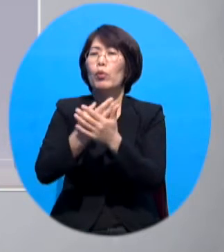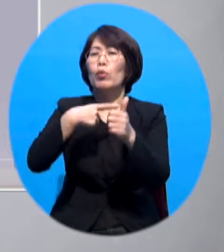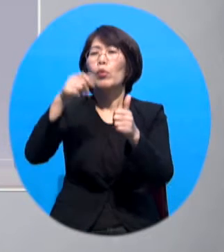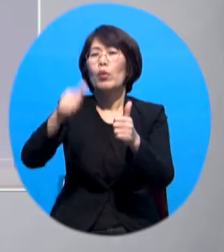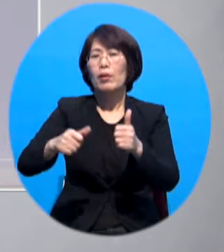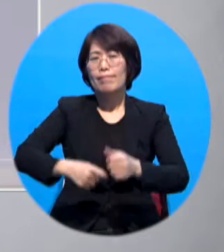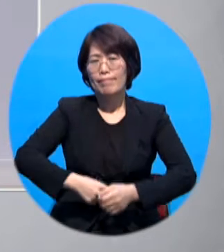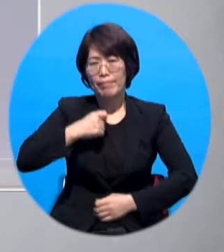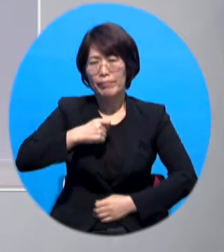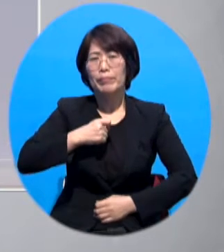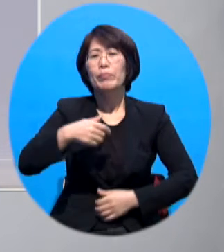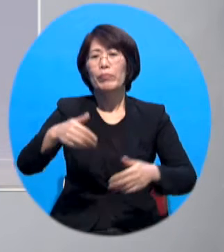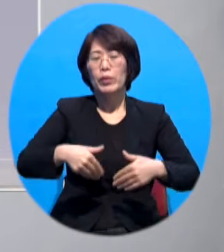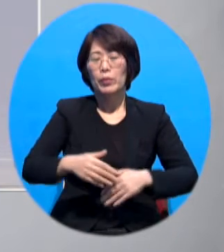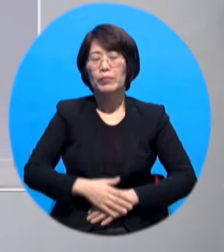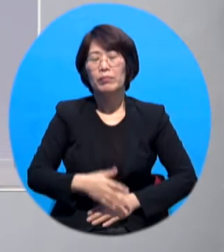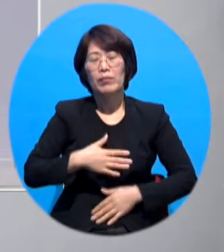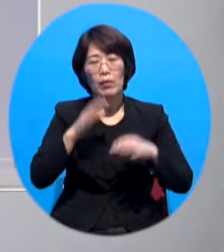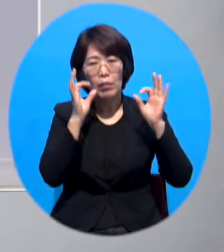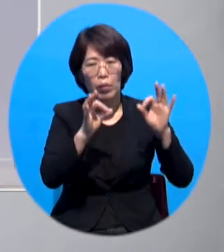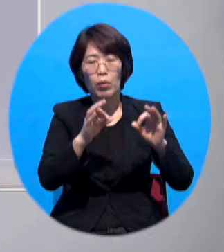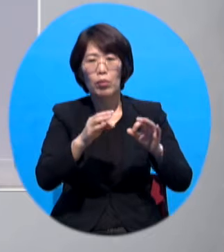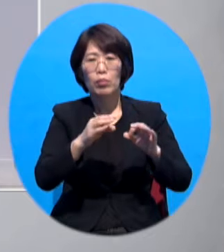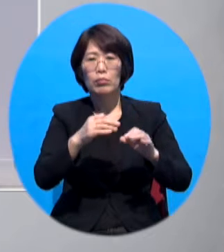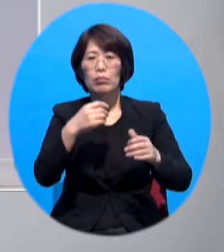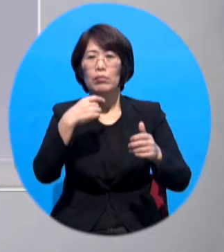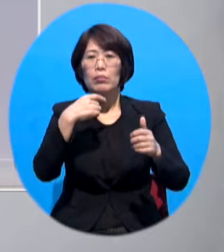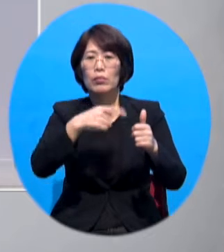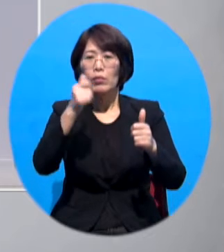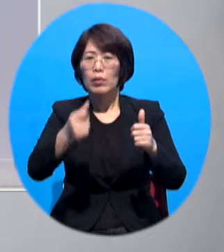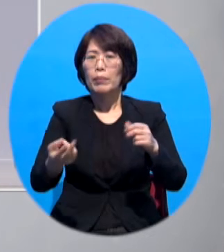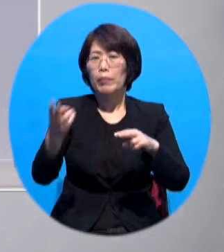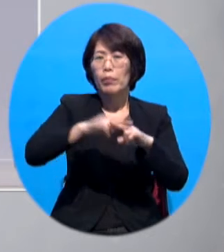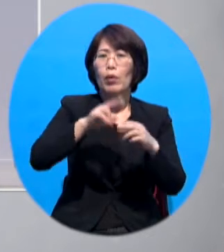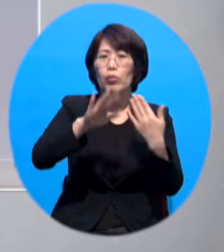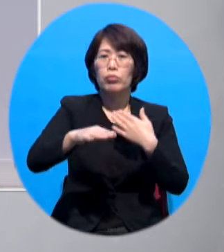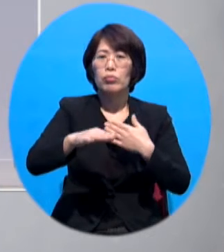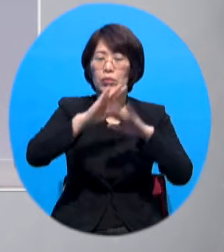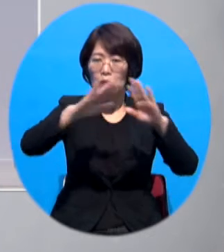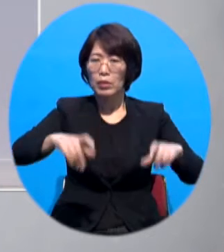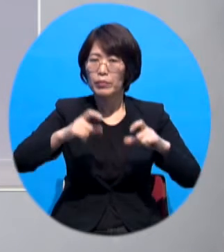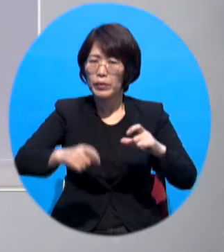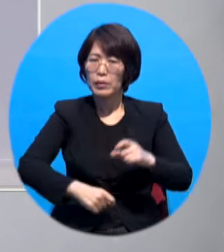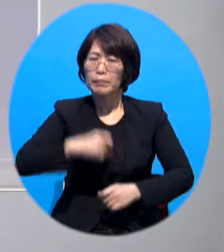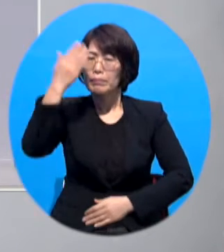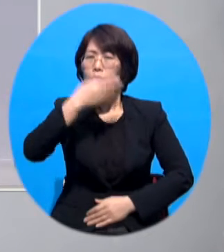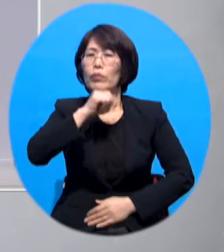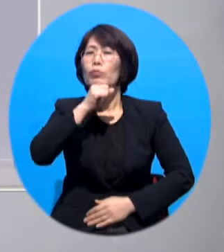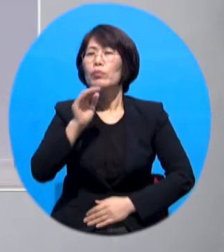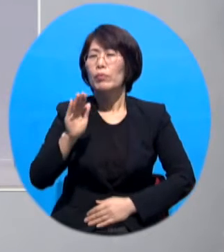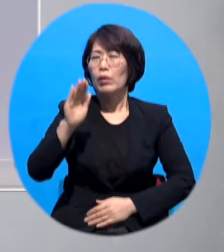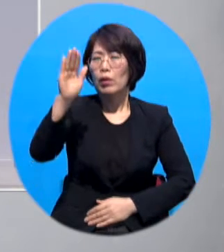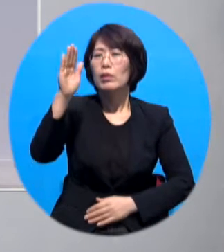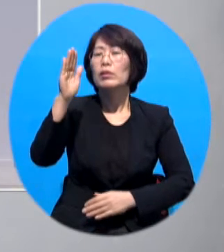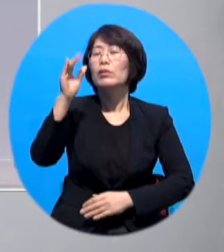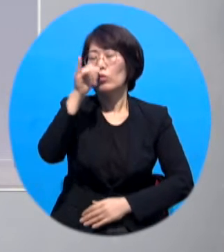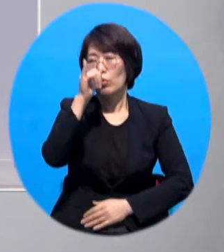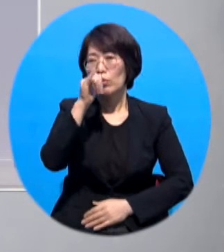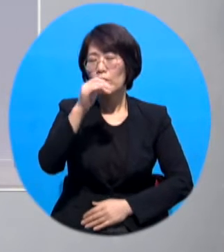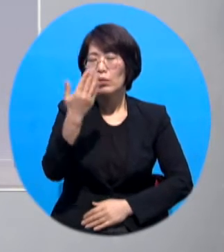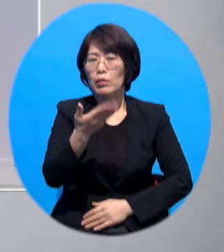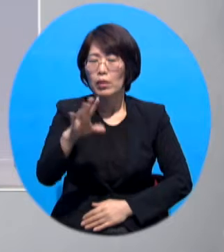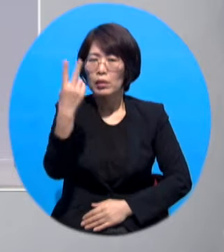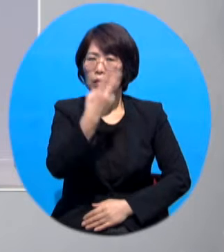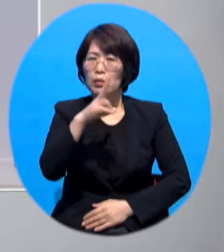됩니다 제가 보니까요 교육감이 된 이후 전라남도 들은 지속적으로 상승 이었읍니다 그런데 2021 년도에